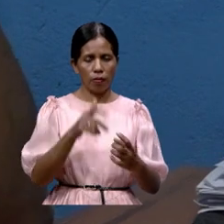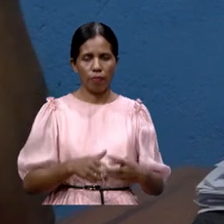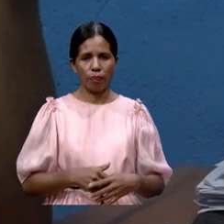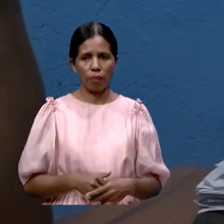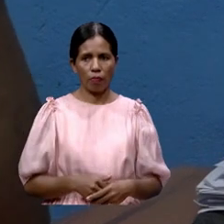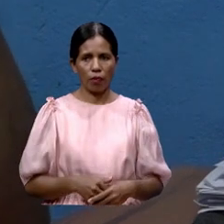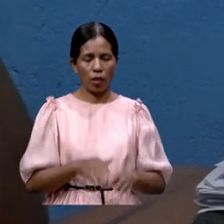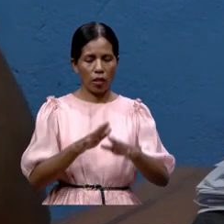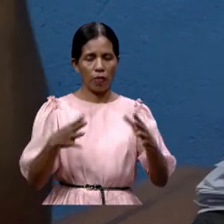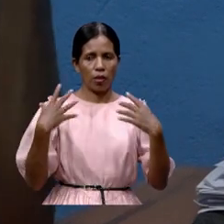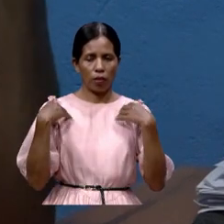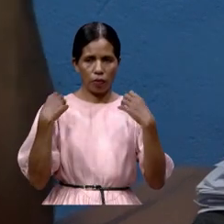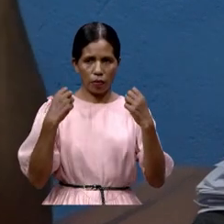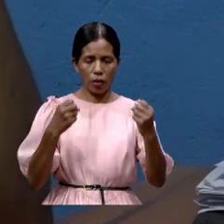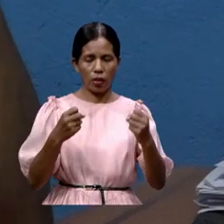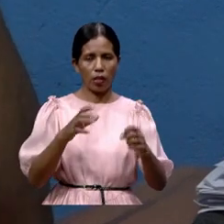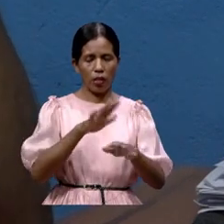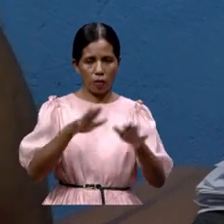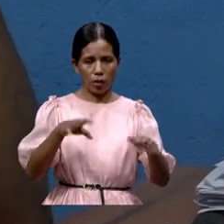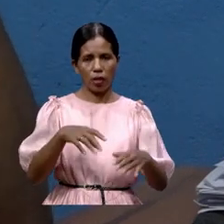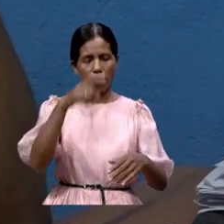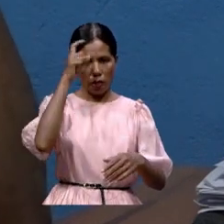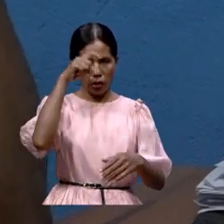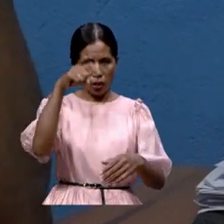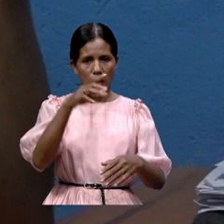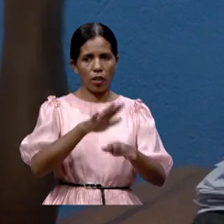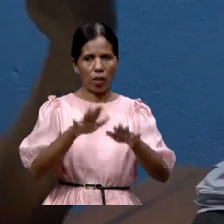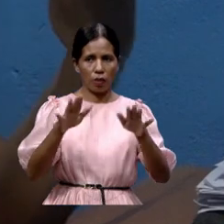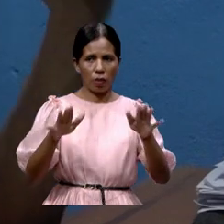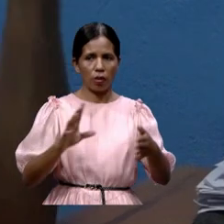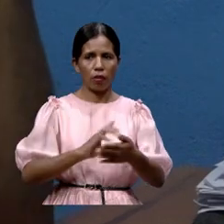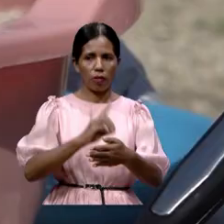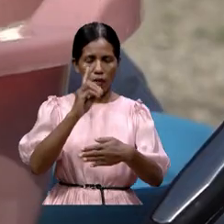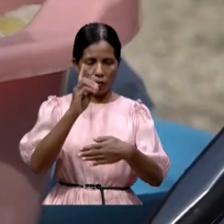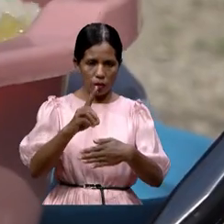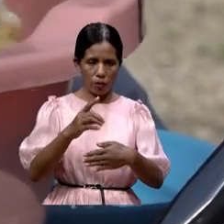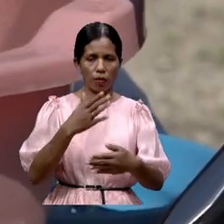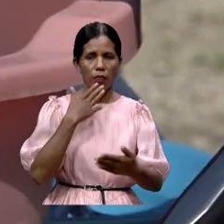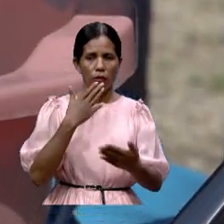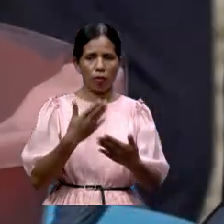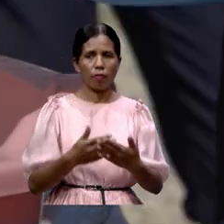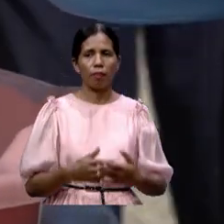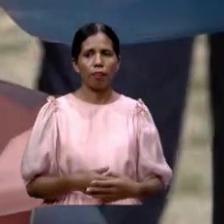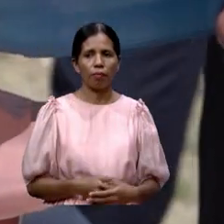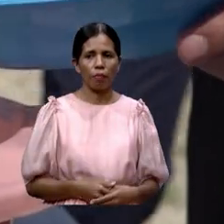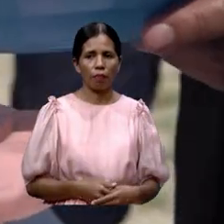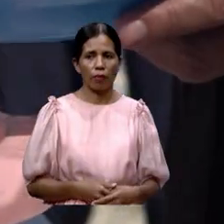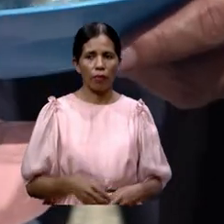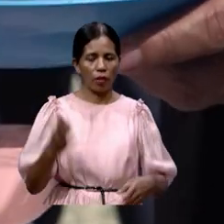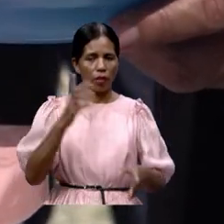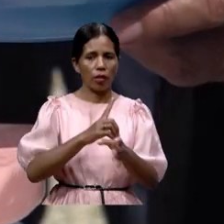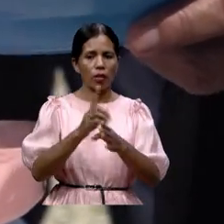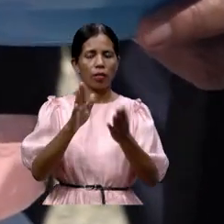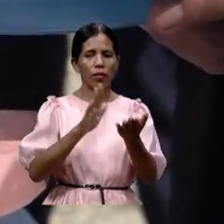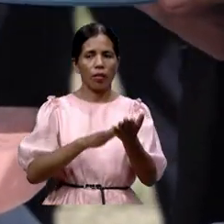Atu labar kia forsa, labar kia energia, labar kia desenvolvimento nebe media. Antes ne, Diretora